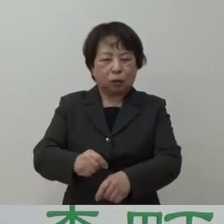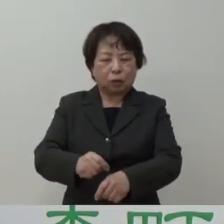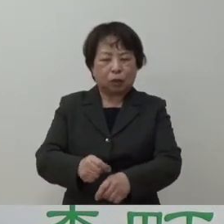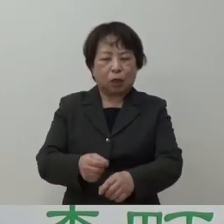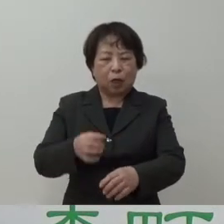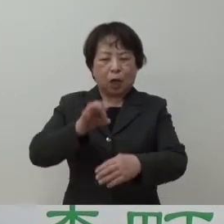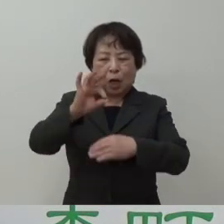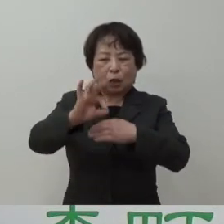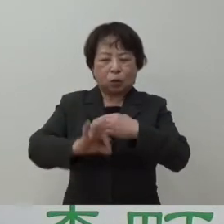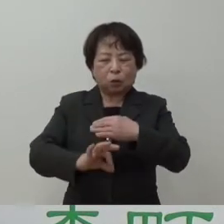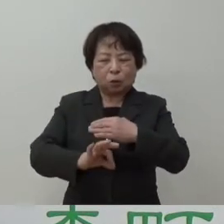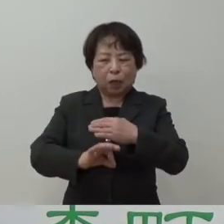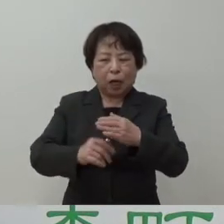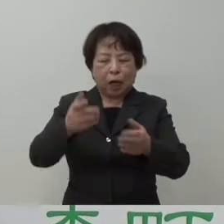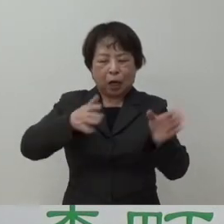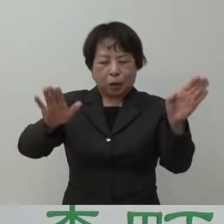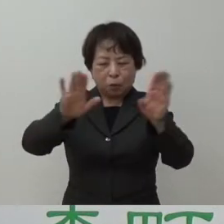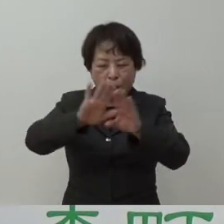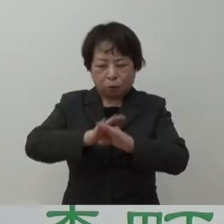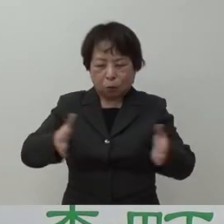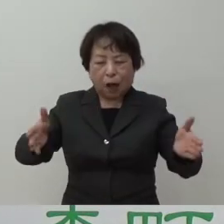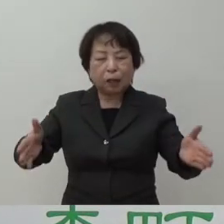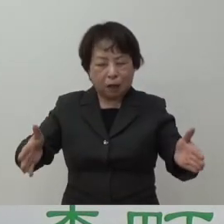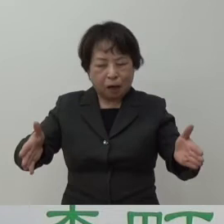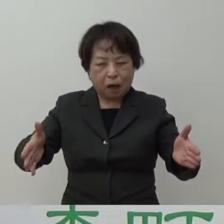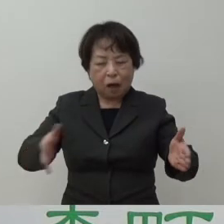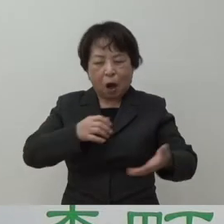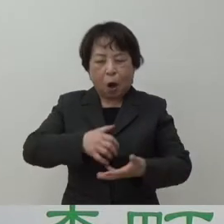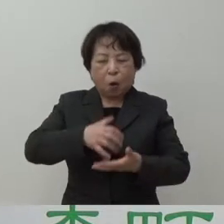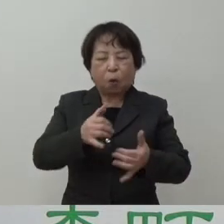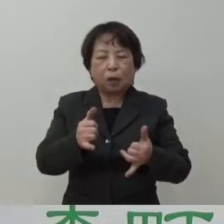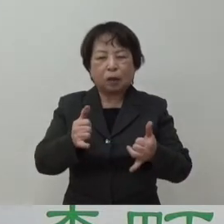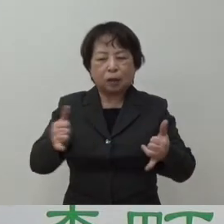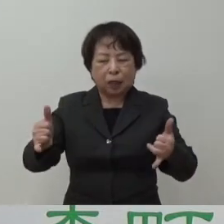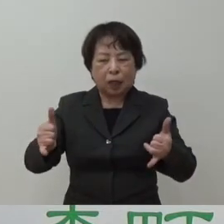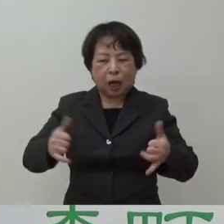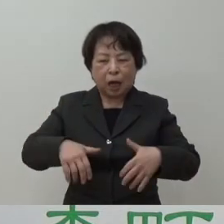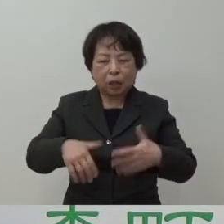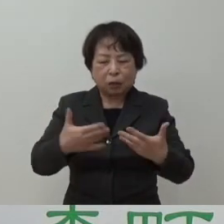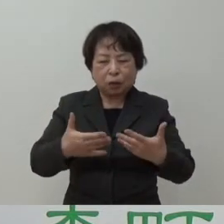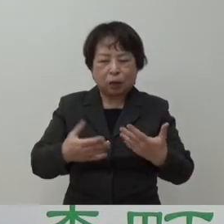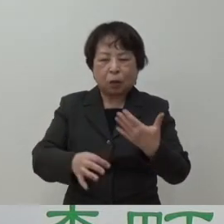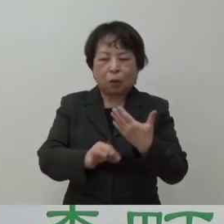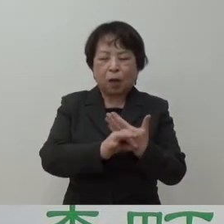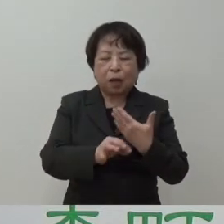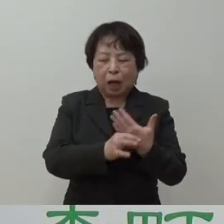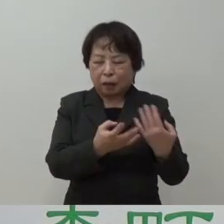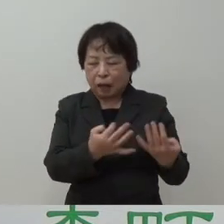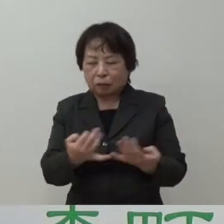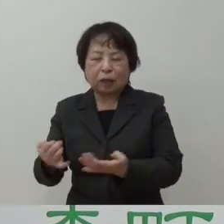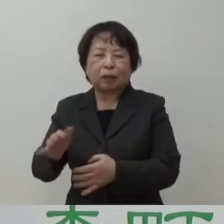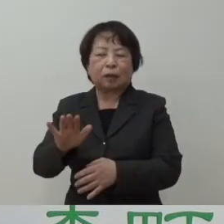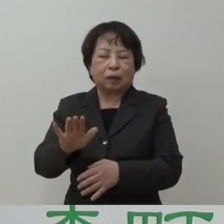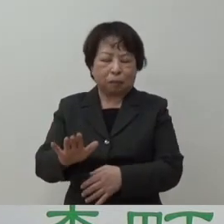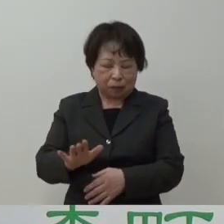れ時から夜間にかけて高齢者が事故に遭うケースが多くなっています。